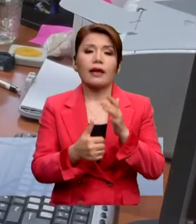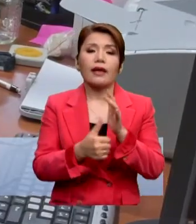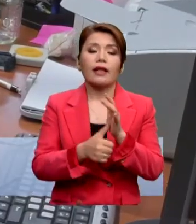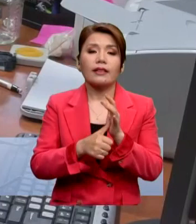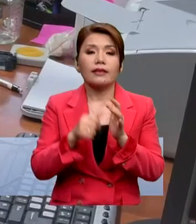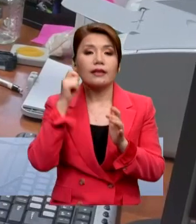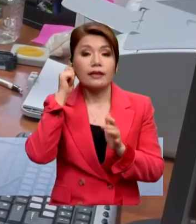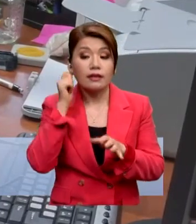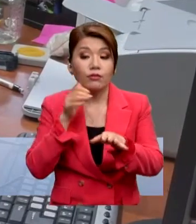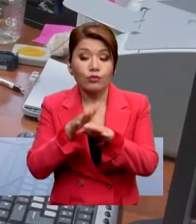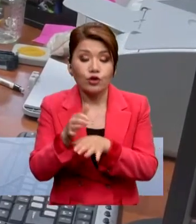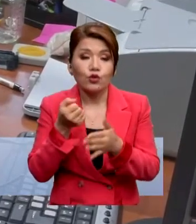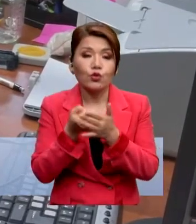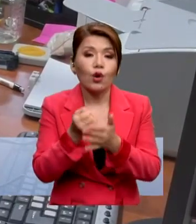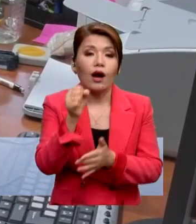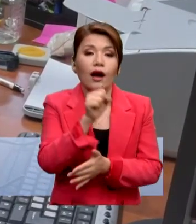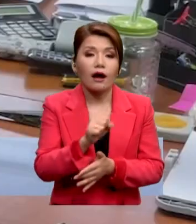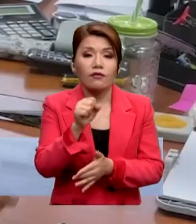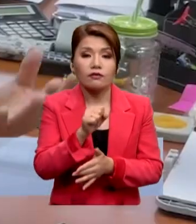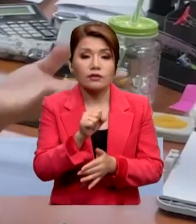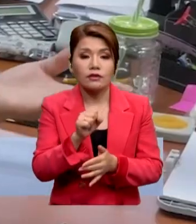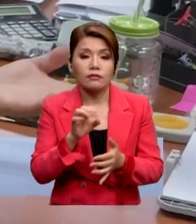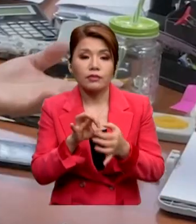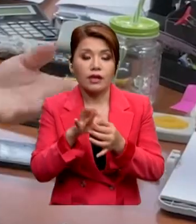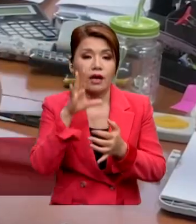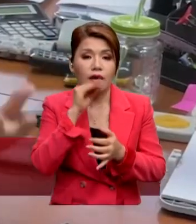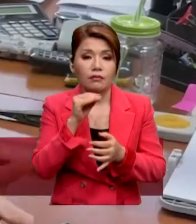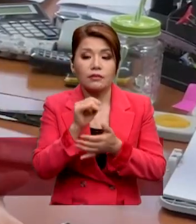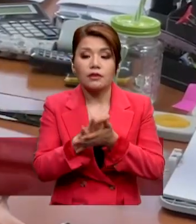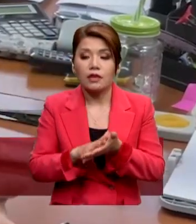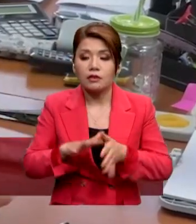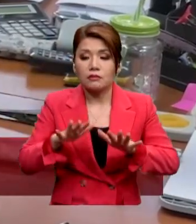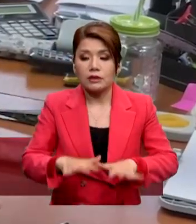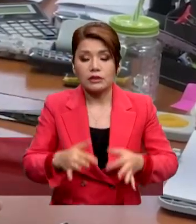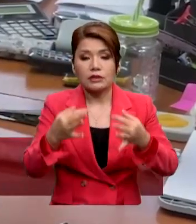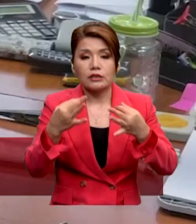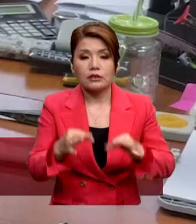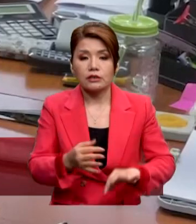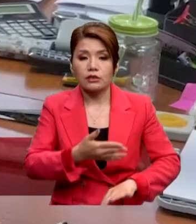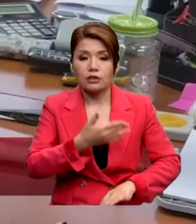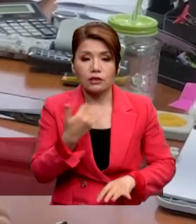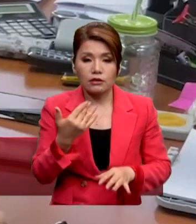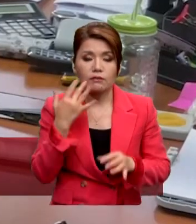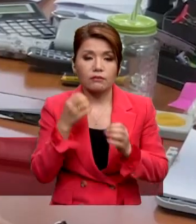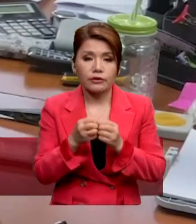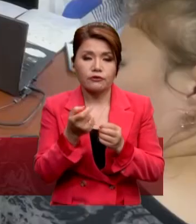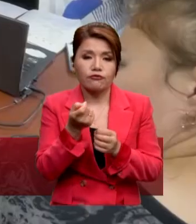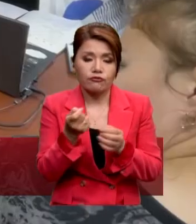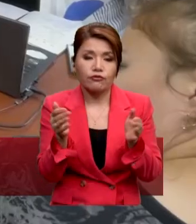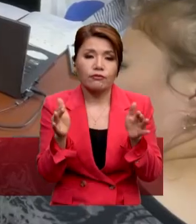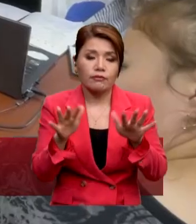балалар 1 тамызға дейін отыруға құқығы бар. Бала кетпей жатыр ғой, орын босамай жатыр. Сондықтан олар аз орын беріп